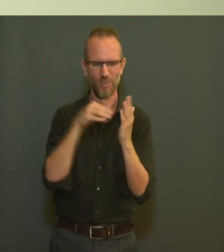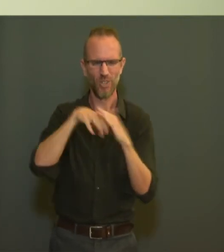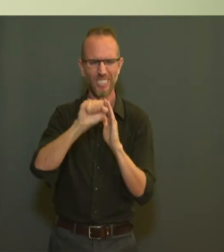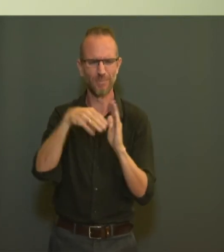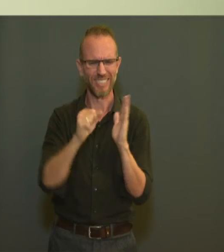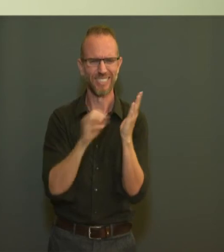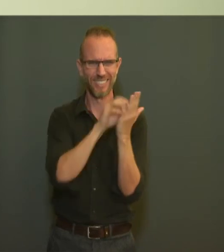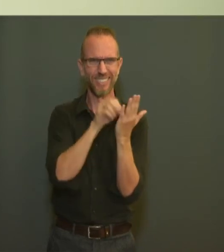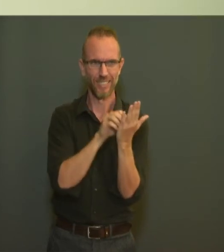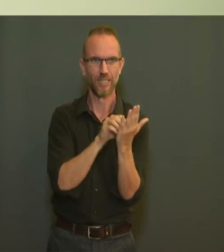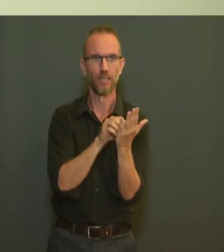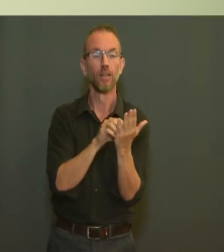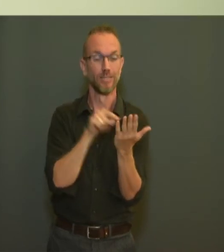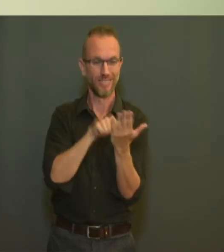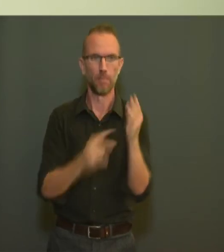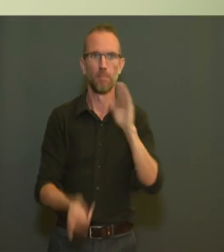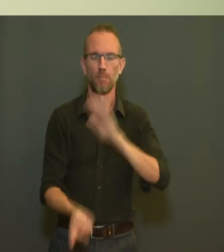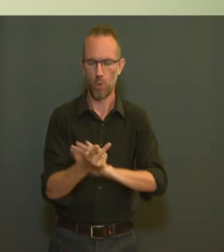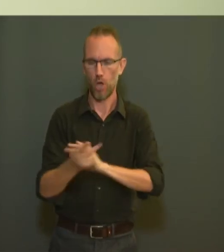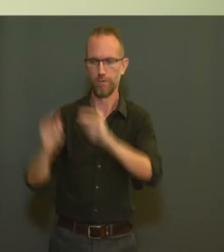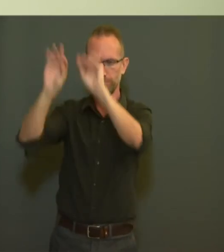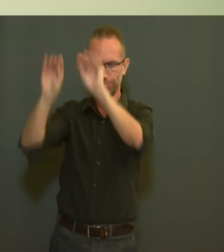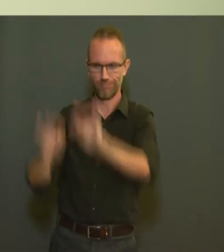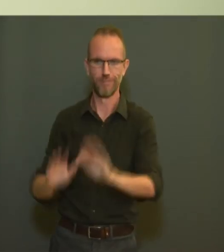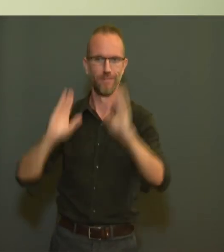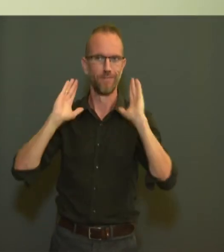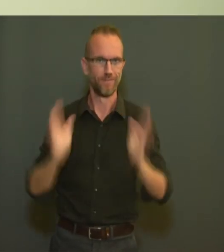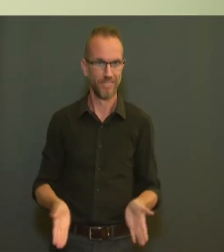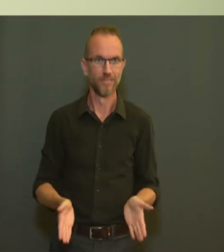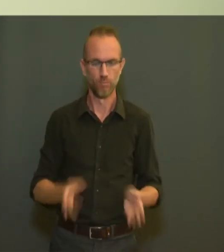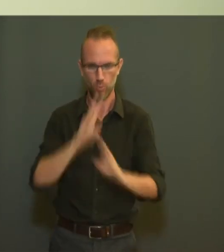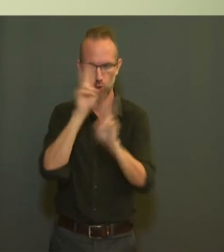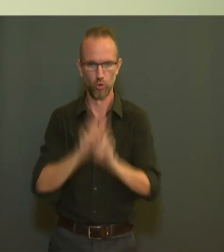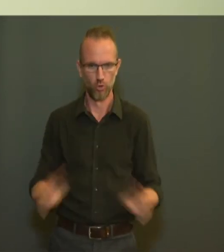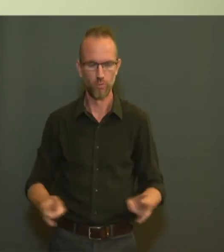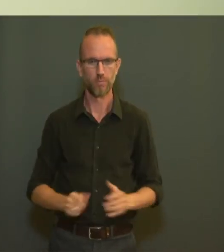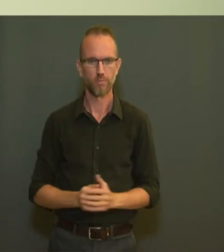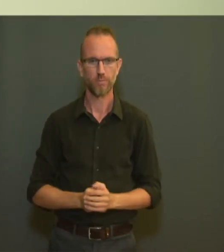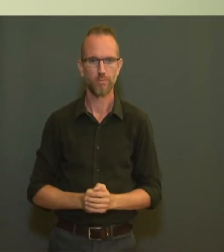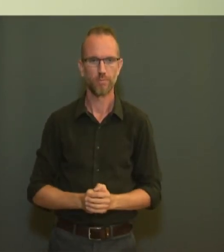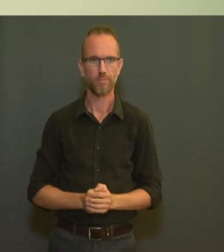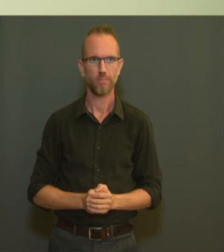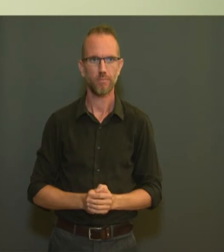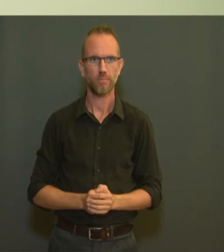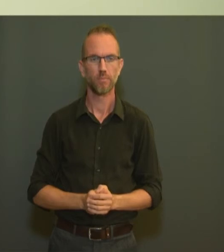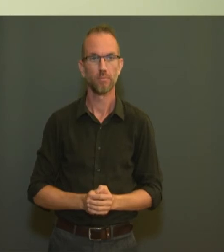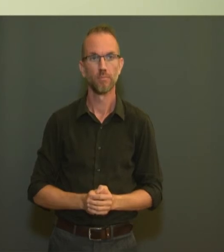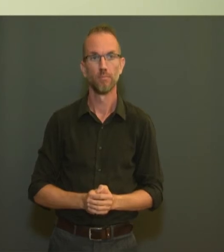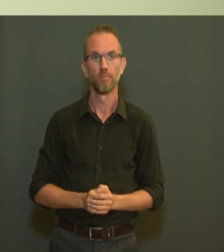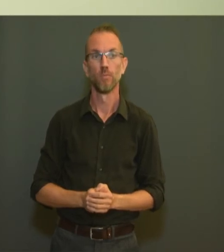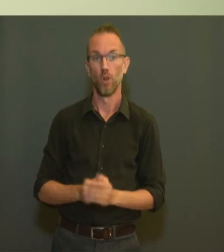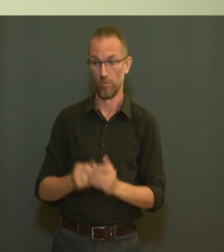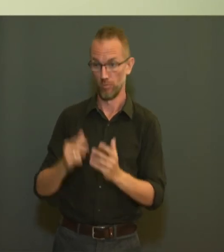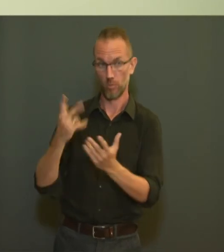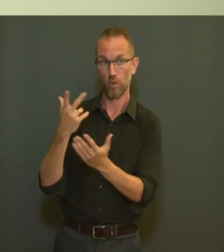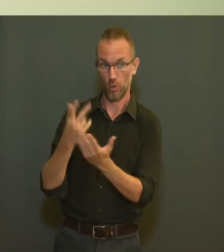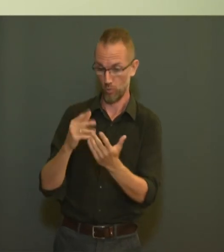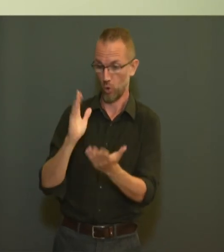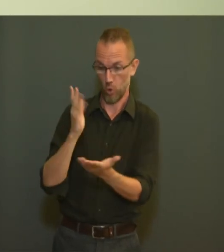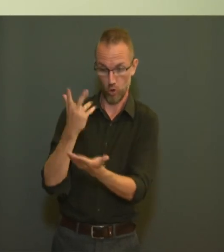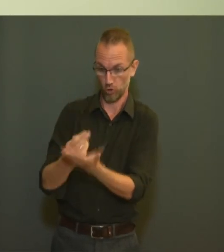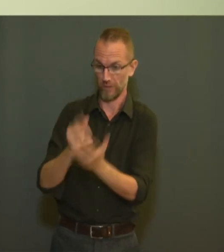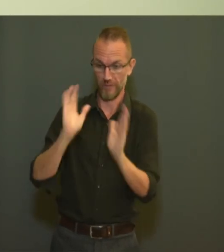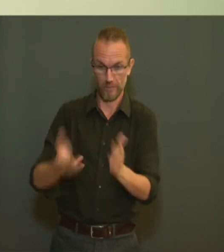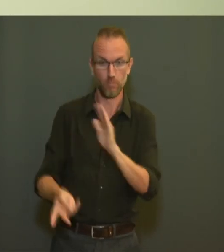adéquatement rempli ce formulaire et qu'il est donc enregistré comme il le faut. Ce code QR,